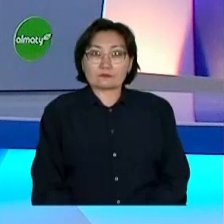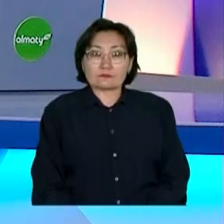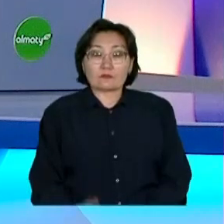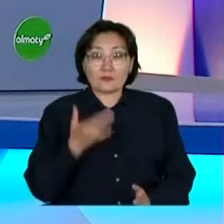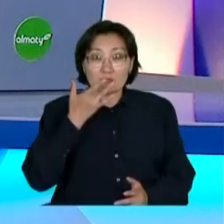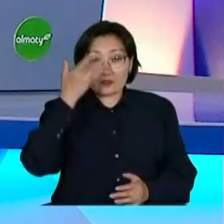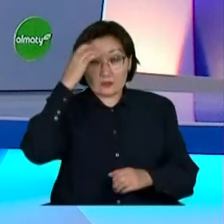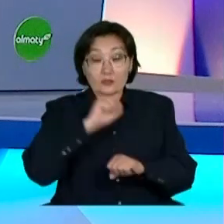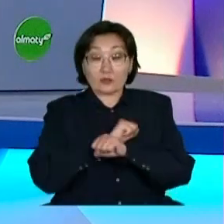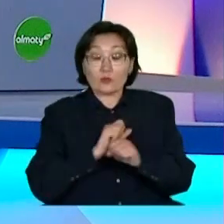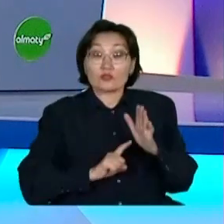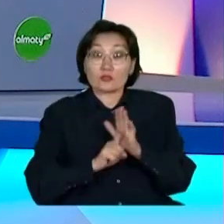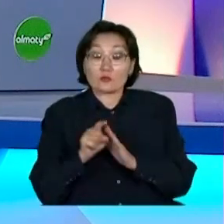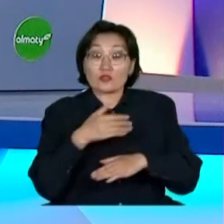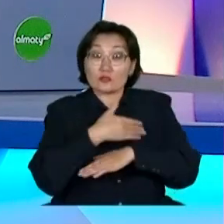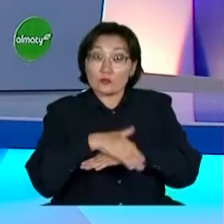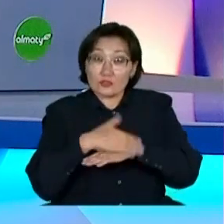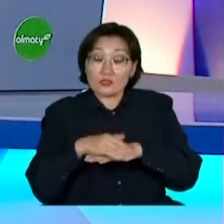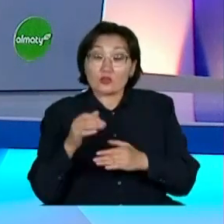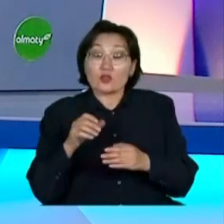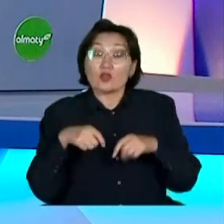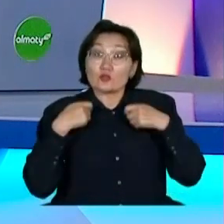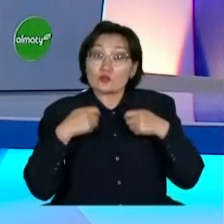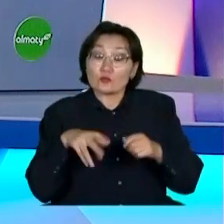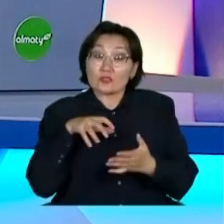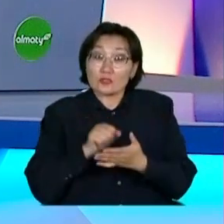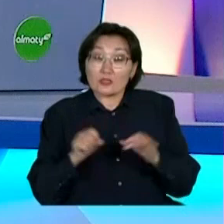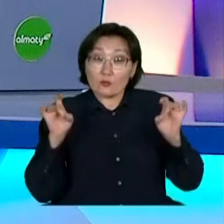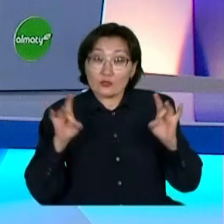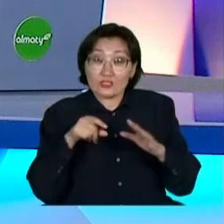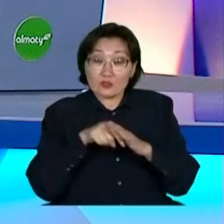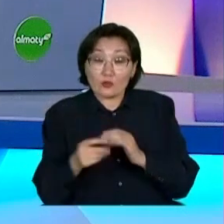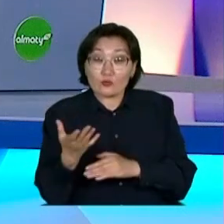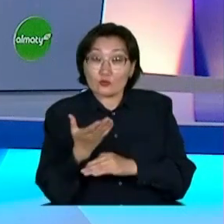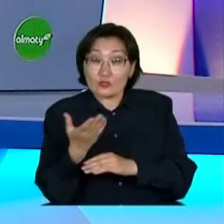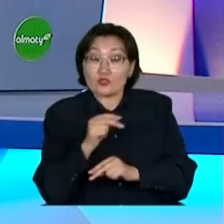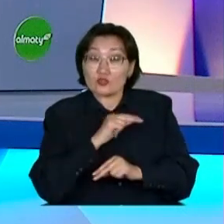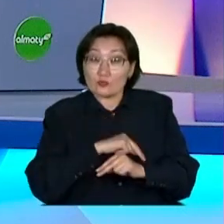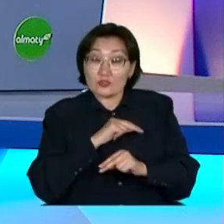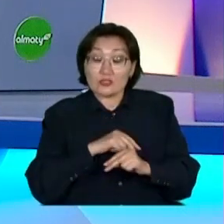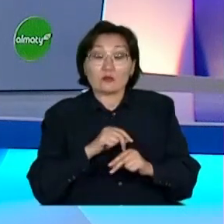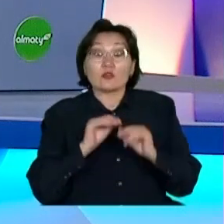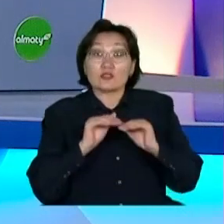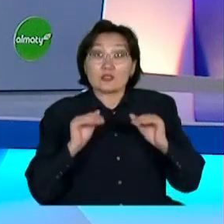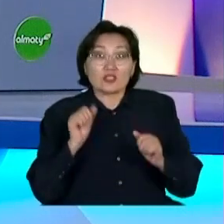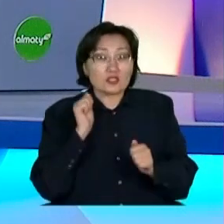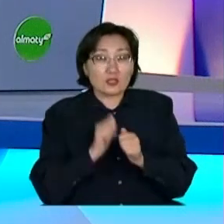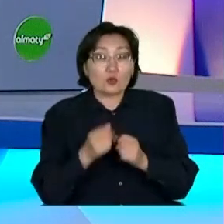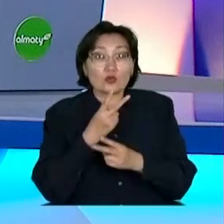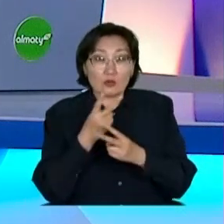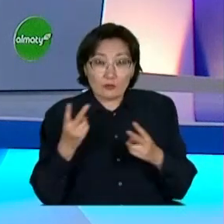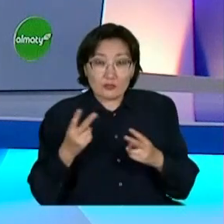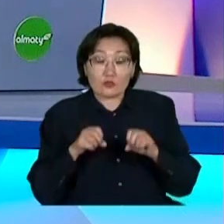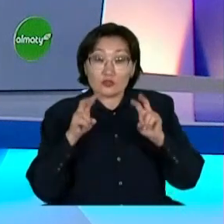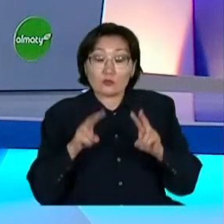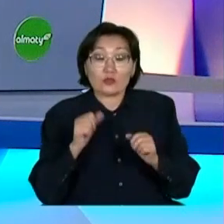Жазғы демалыс басталысымен көше кезіп, саудамен айналысатын мейрамханаларда даяшы болып жүрген жасөспірімдерді жиі кездестіреміз.